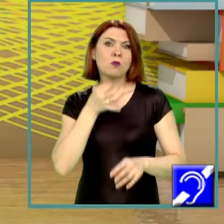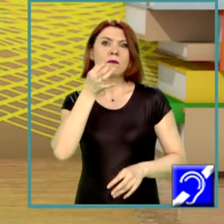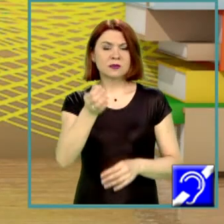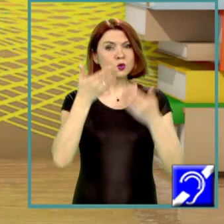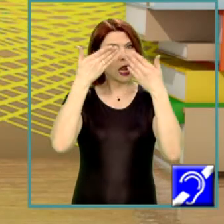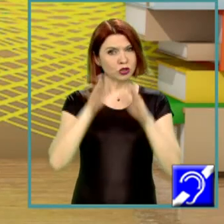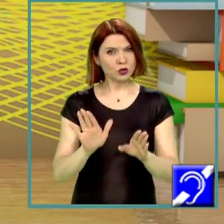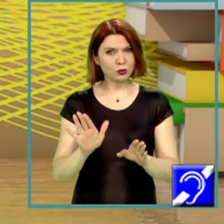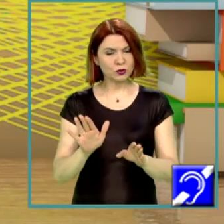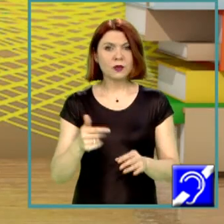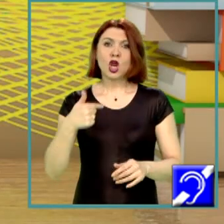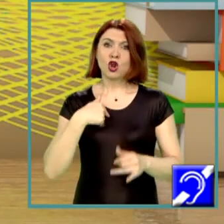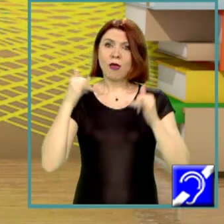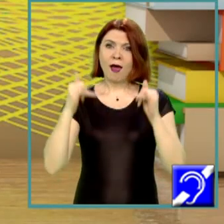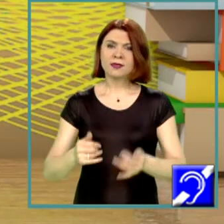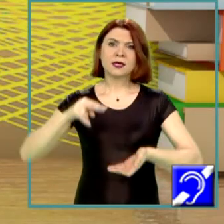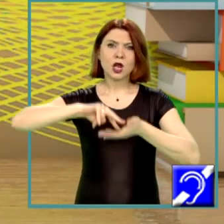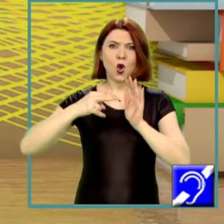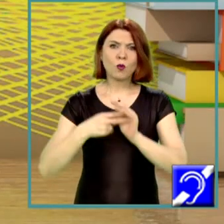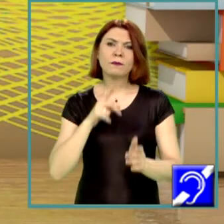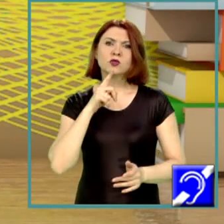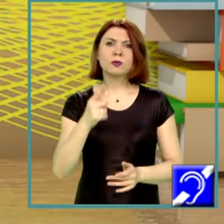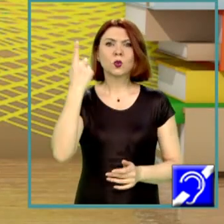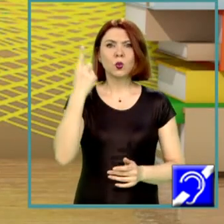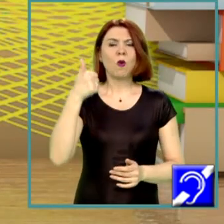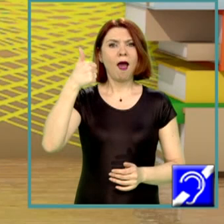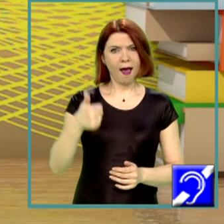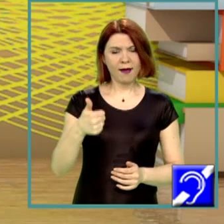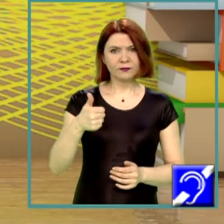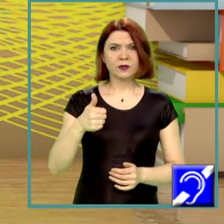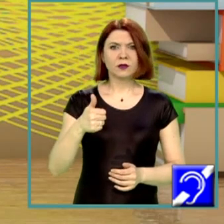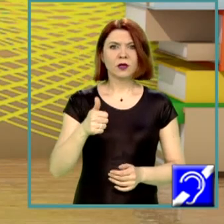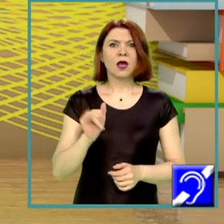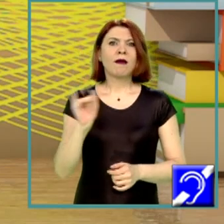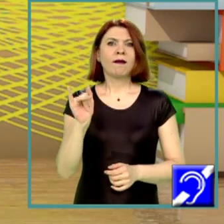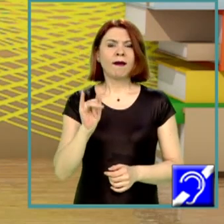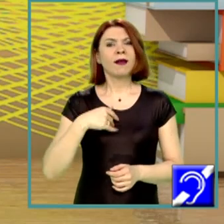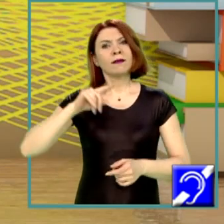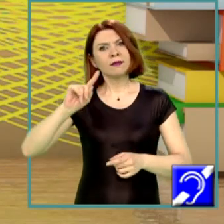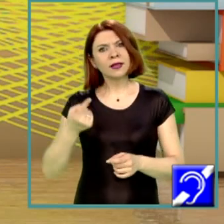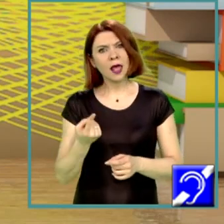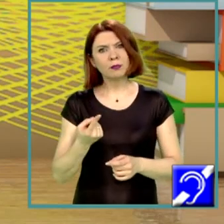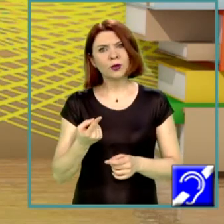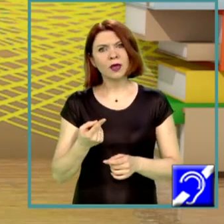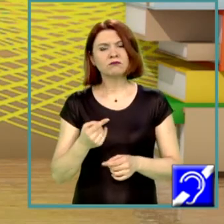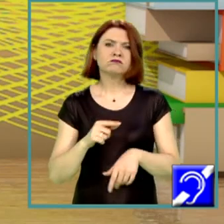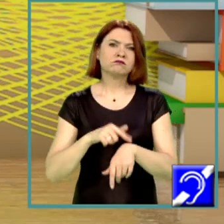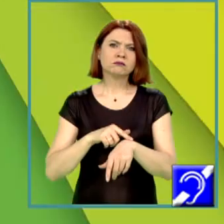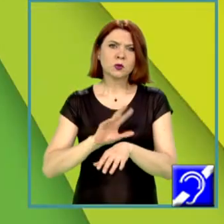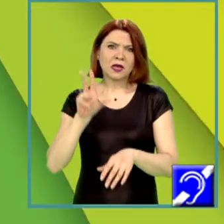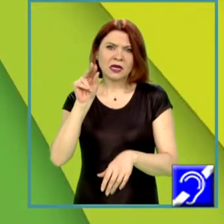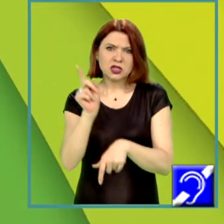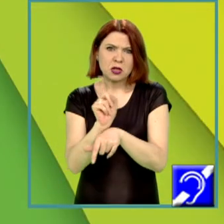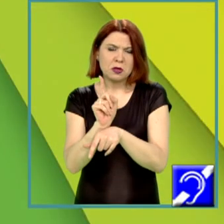la început noi astăzi ne ocupăm de subiectul 1 a Cel care ar trebui să voia doar